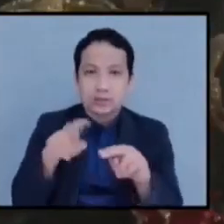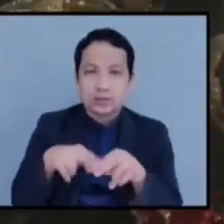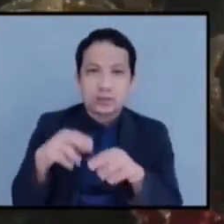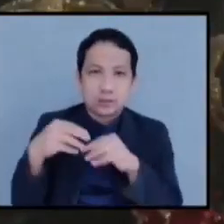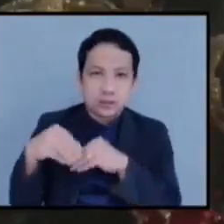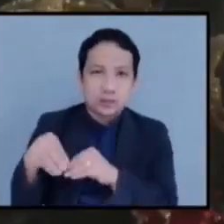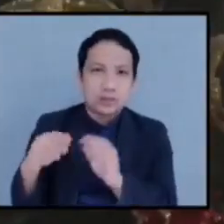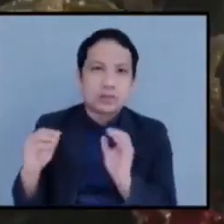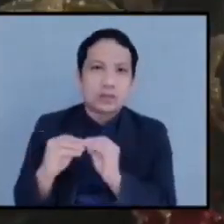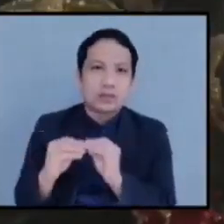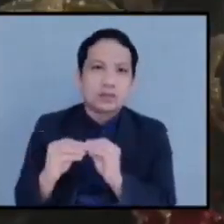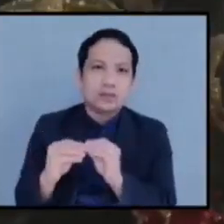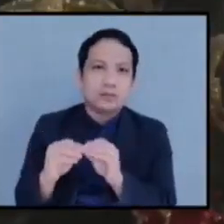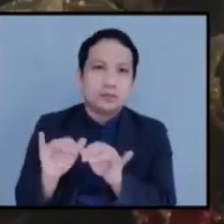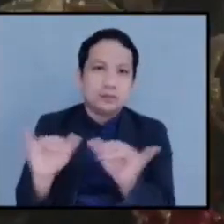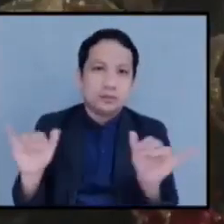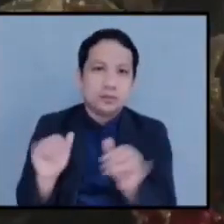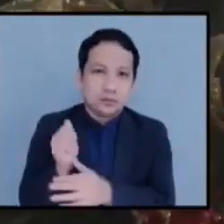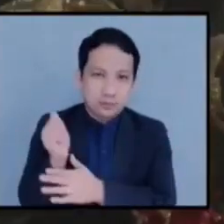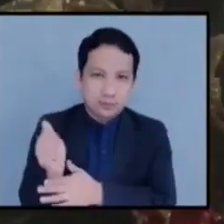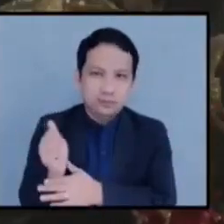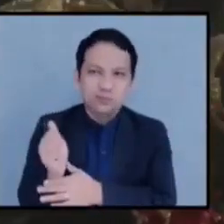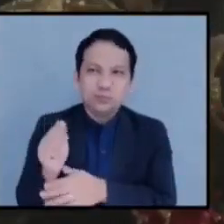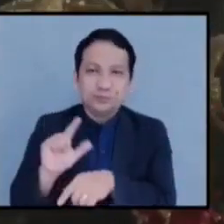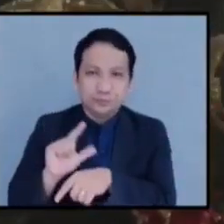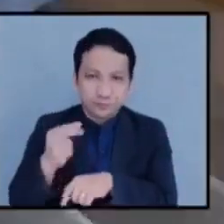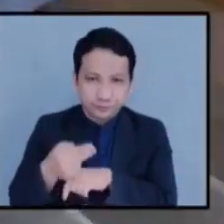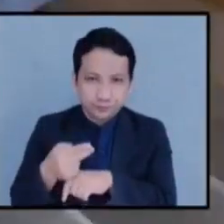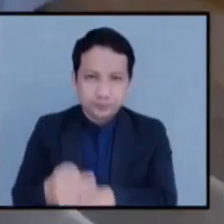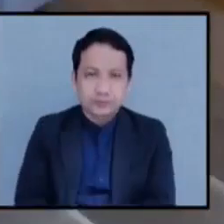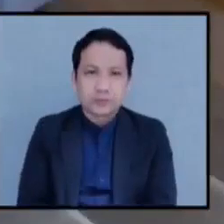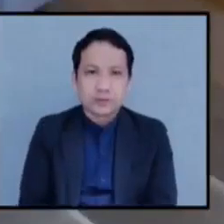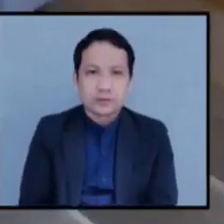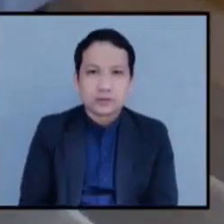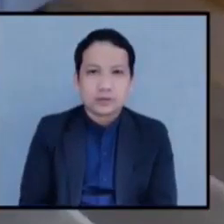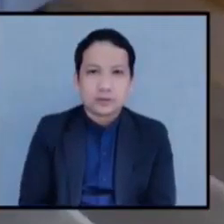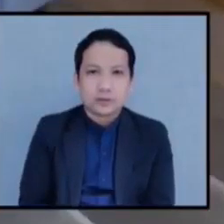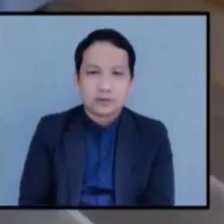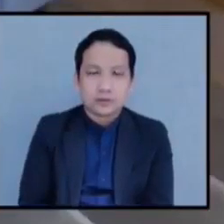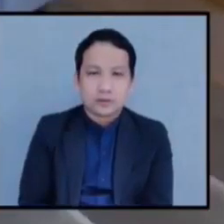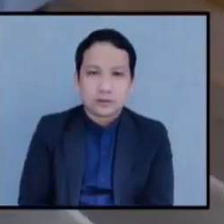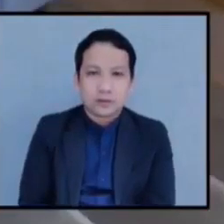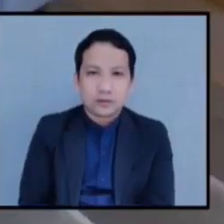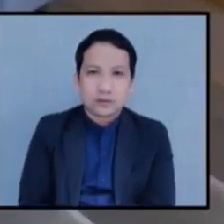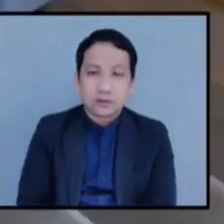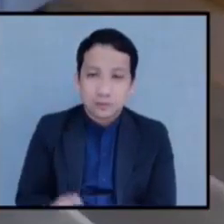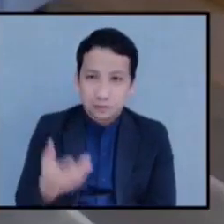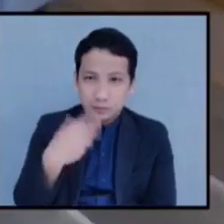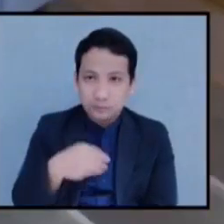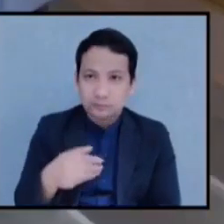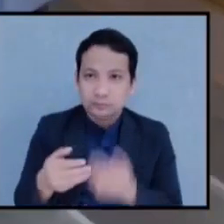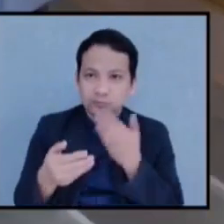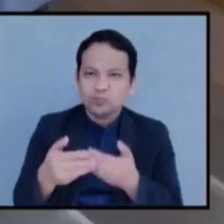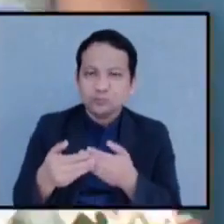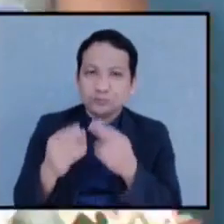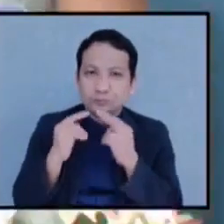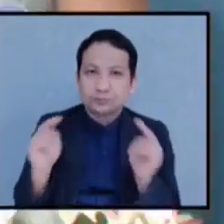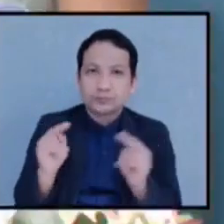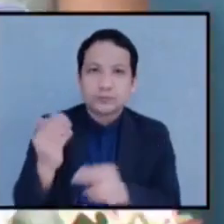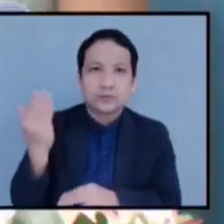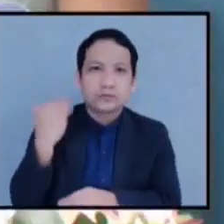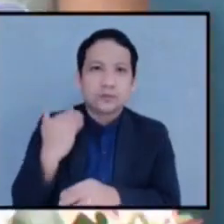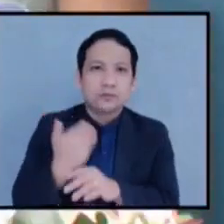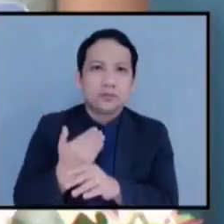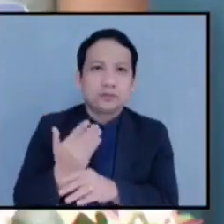sa antas ng kanilang mga kabuhayan. Mm-hmm. Well, yeah. Alam mo, Dayan, magandang balita ito dahil if I remember, mga decades